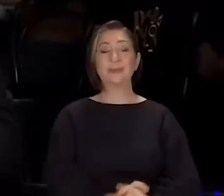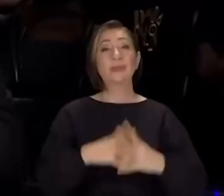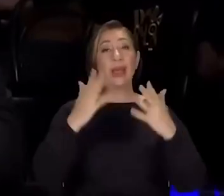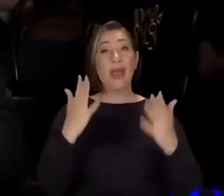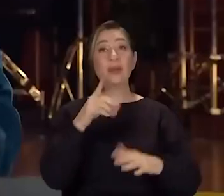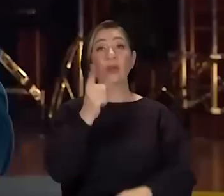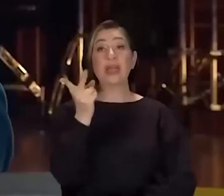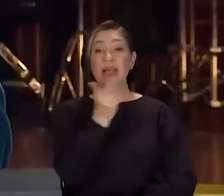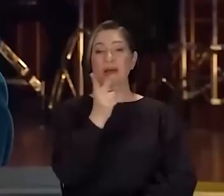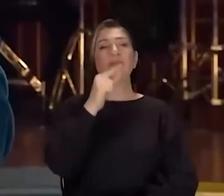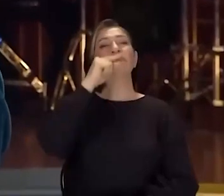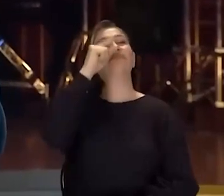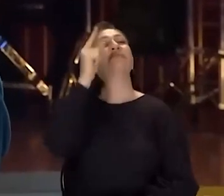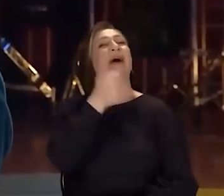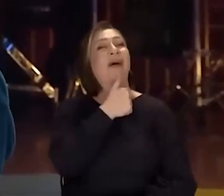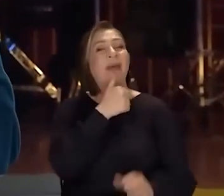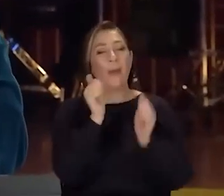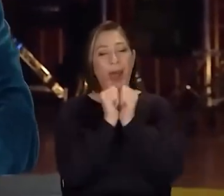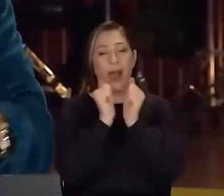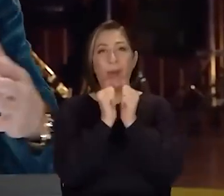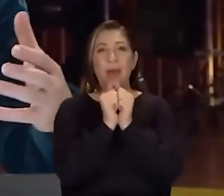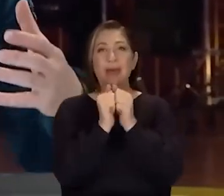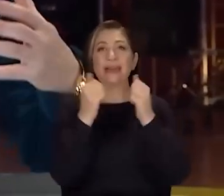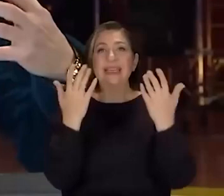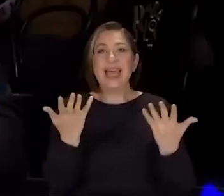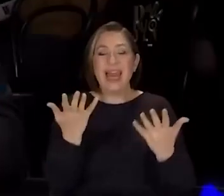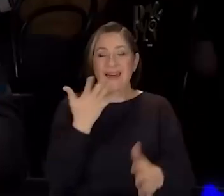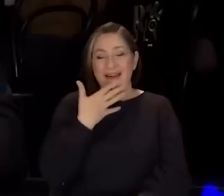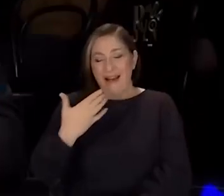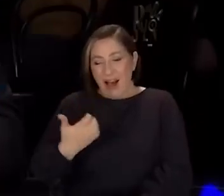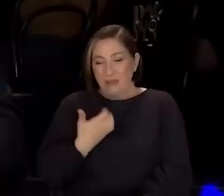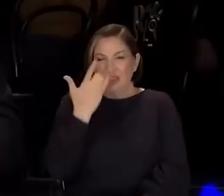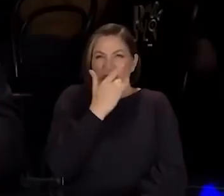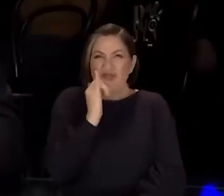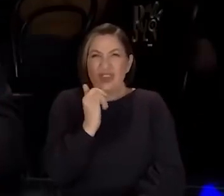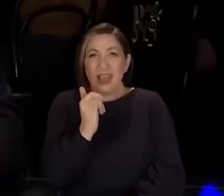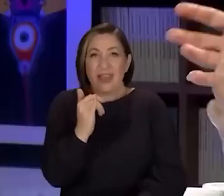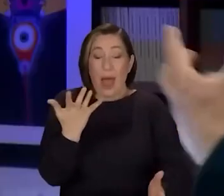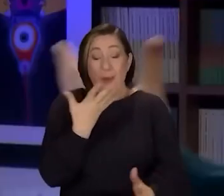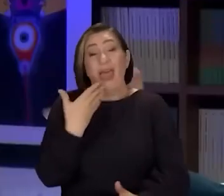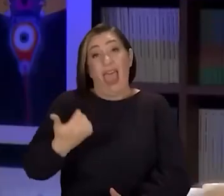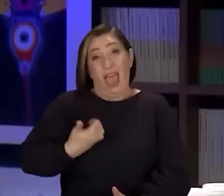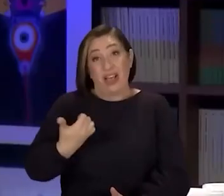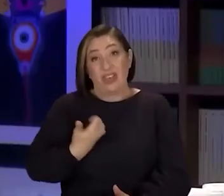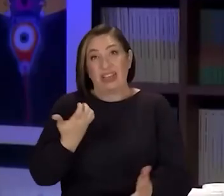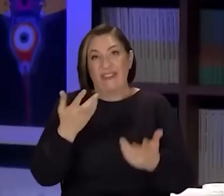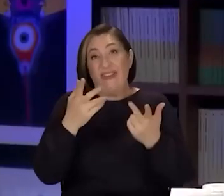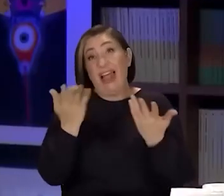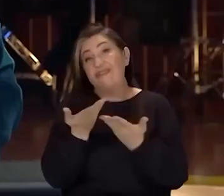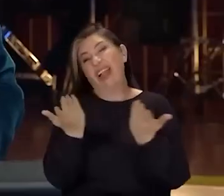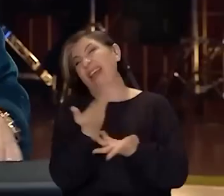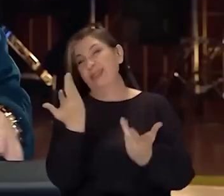Evet, bu iki cool adamla beraber, yani karizmatik, çirkin ama yakışıklı falan